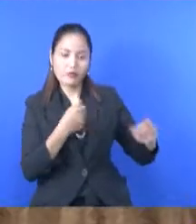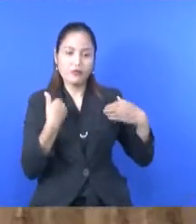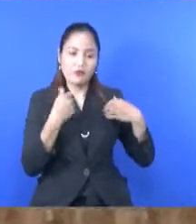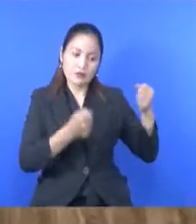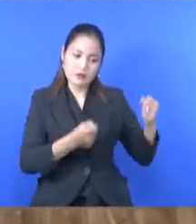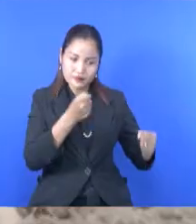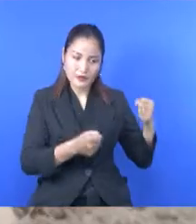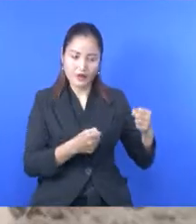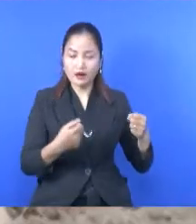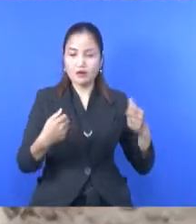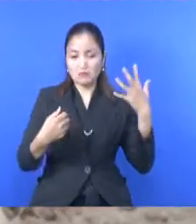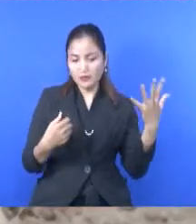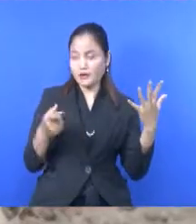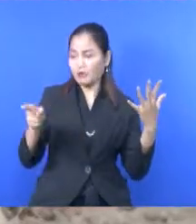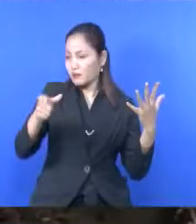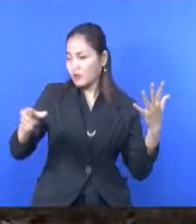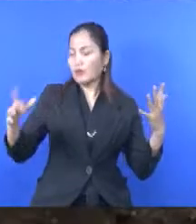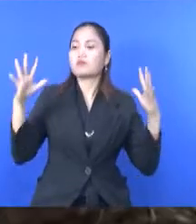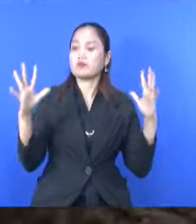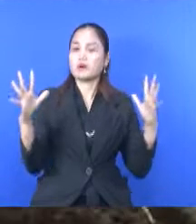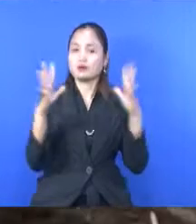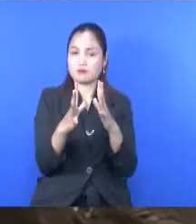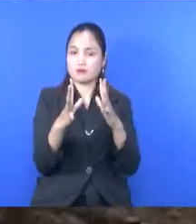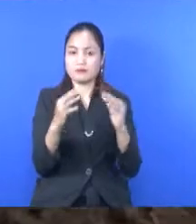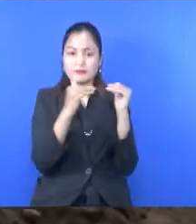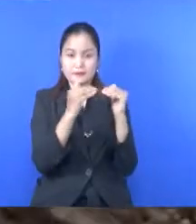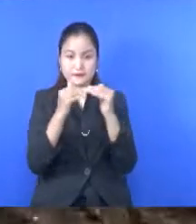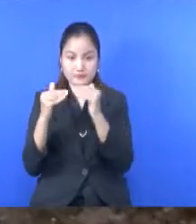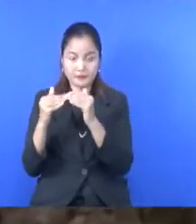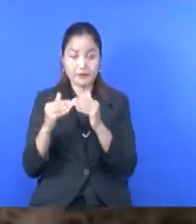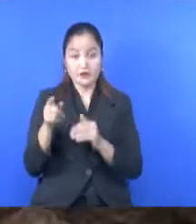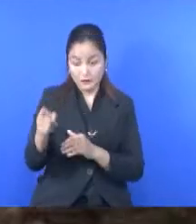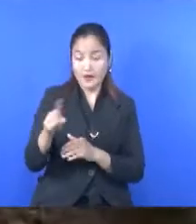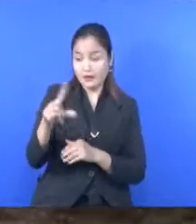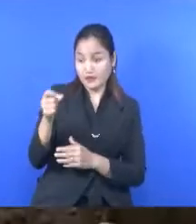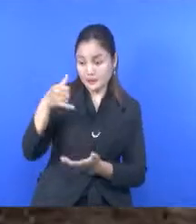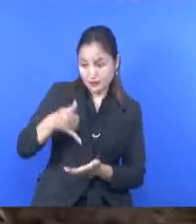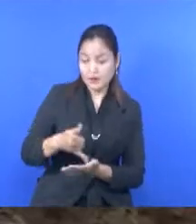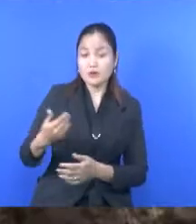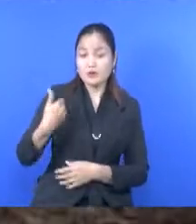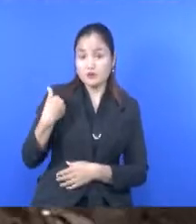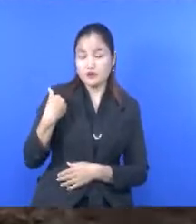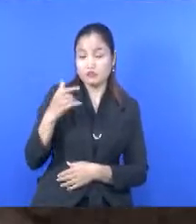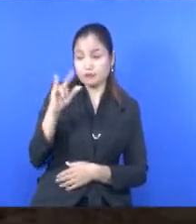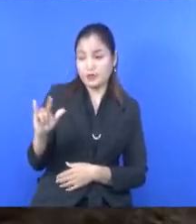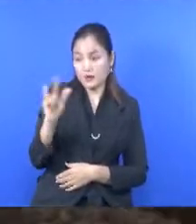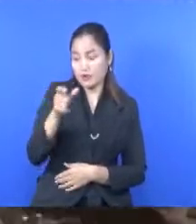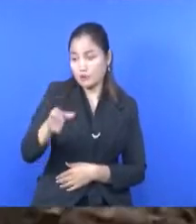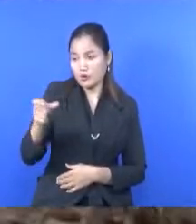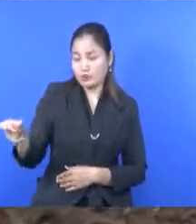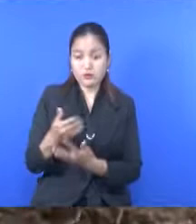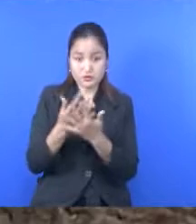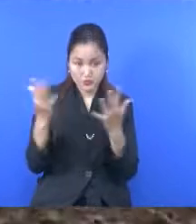ថាអីច្រើននេះអីតែខាងនេះគឺប្រើកម្លាំងពលកម្មច្រើននៅស្អីគ្រឿងចាក់ធ្លាក់ភ្លៀង